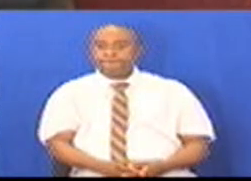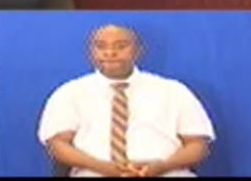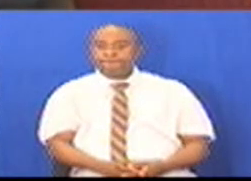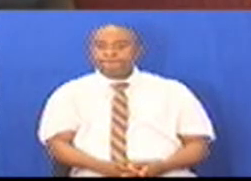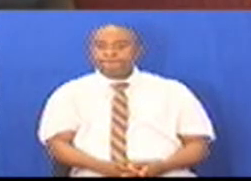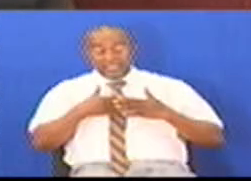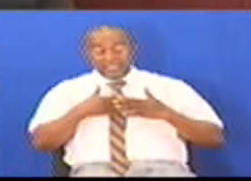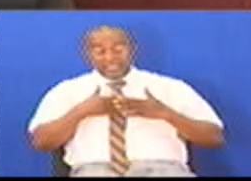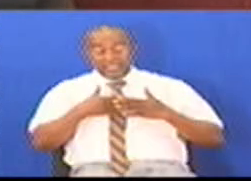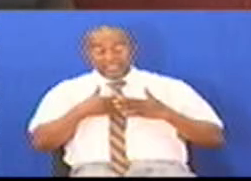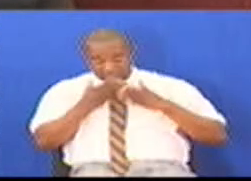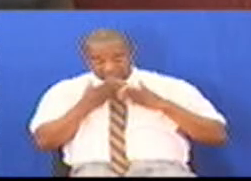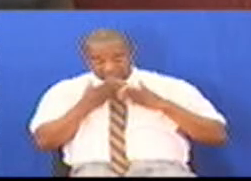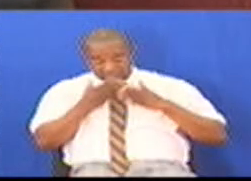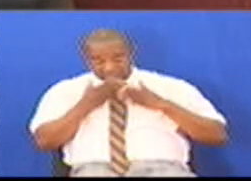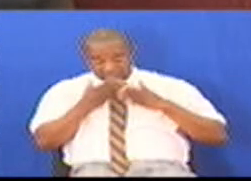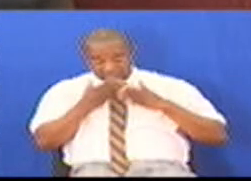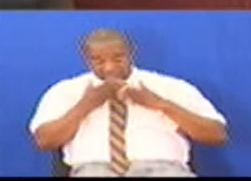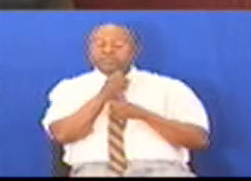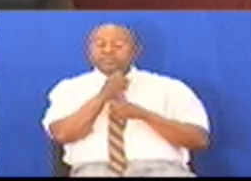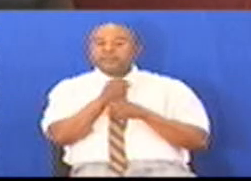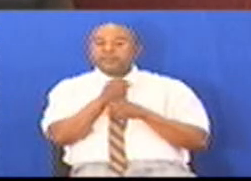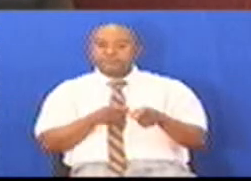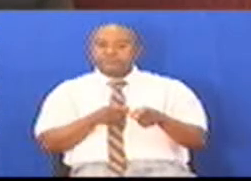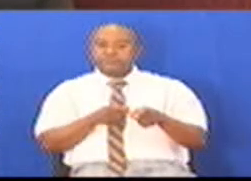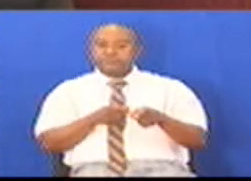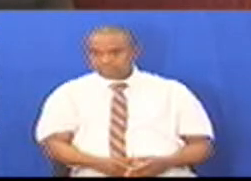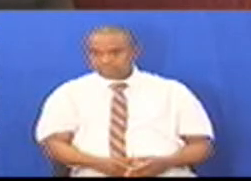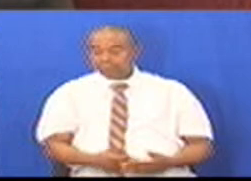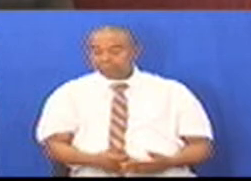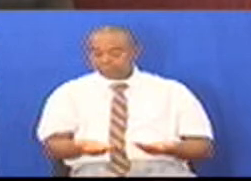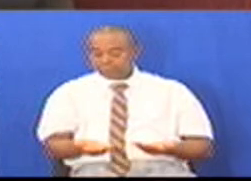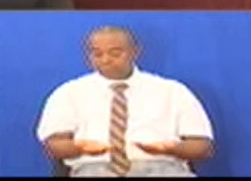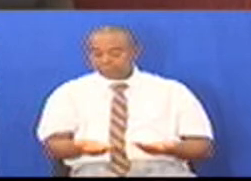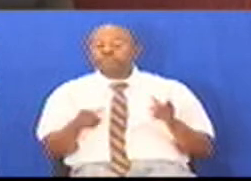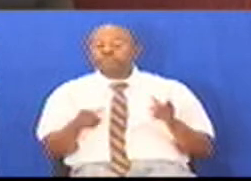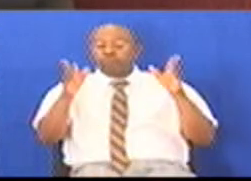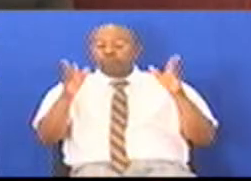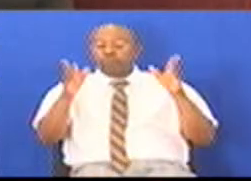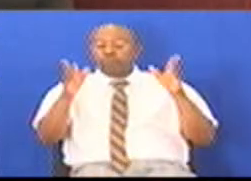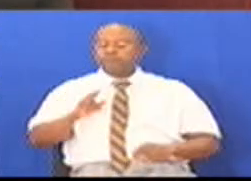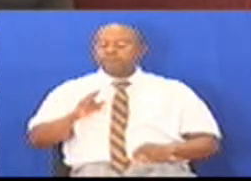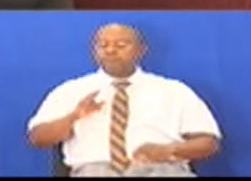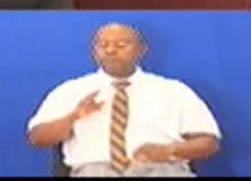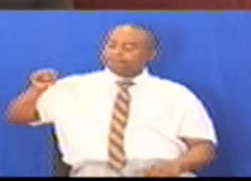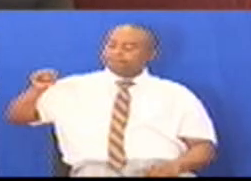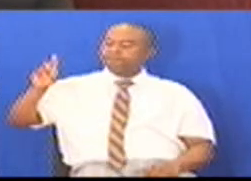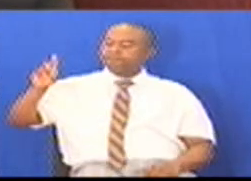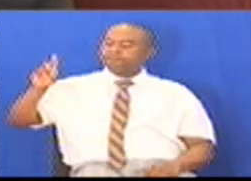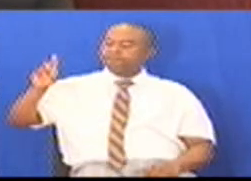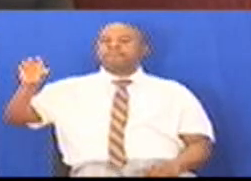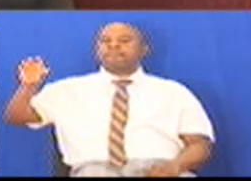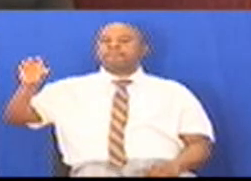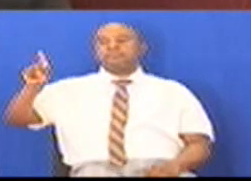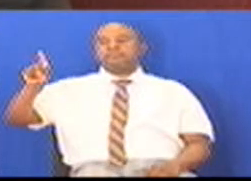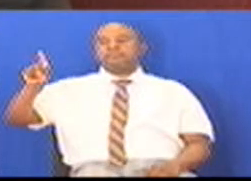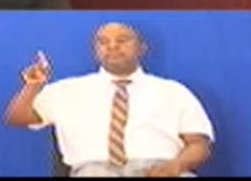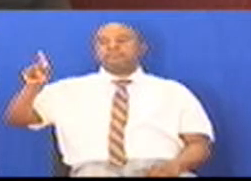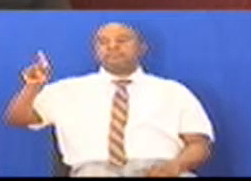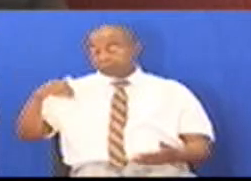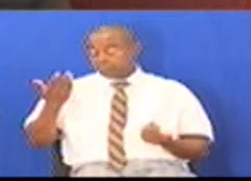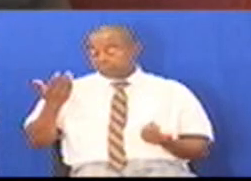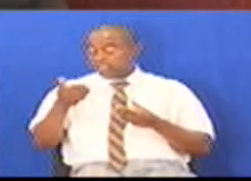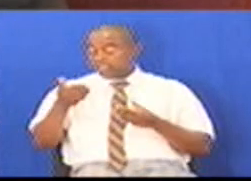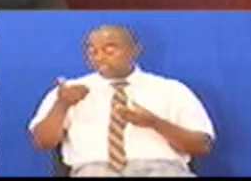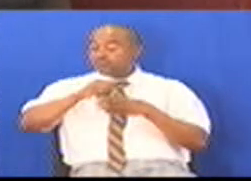Asante sana mwenyekiti wa kamati ya budget ndugu Mashimba Ndaki na wenzako wote katika kamati